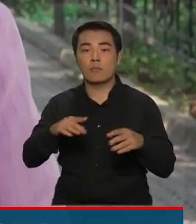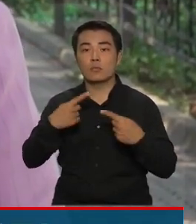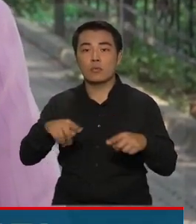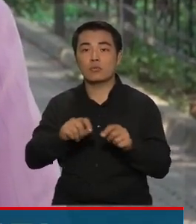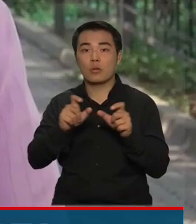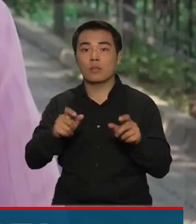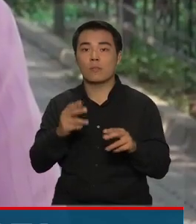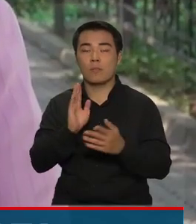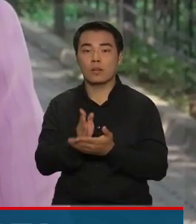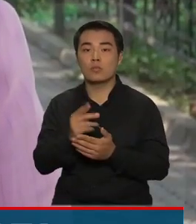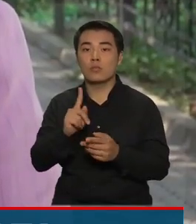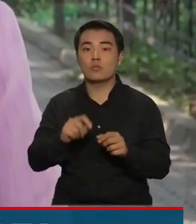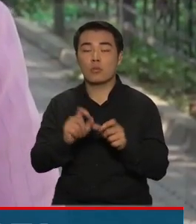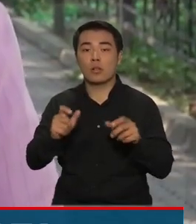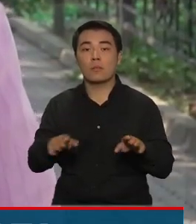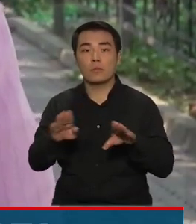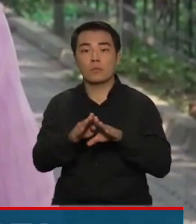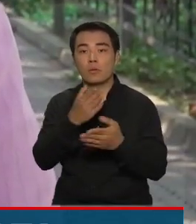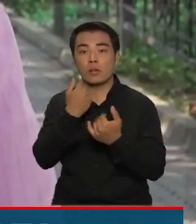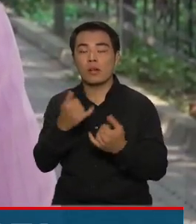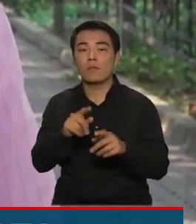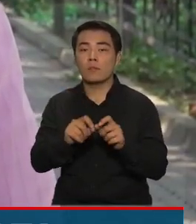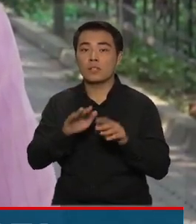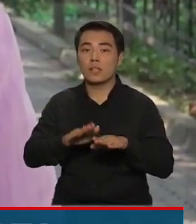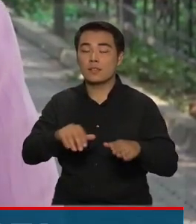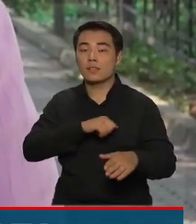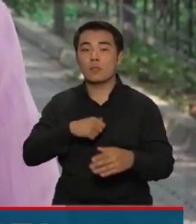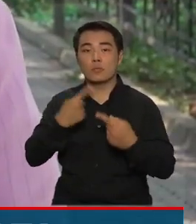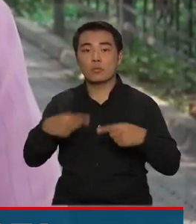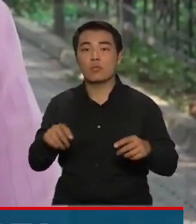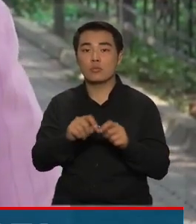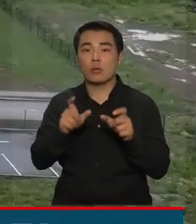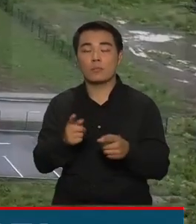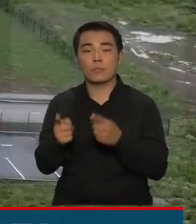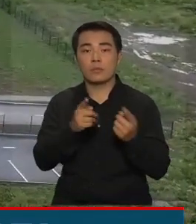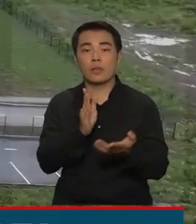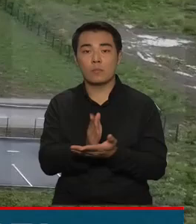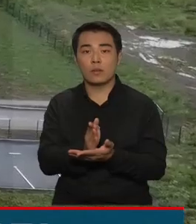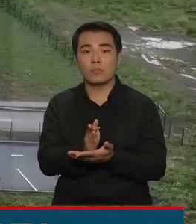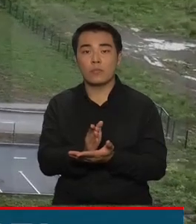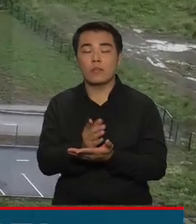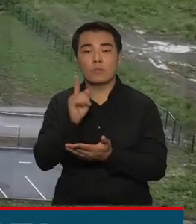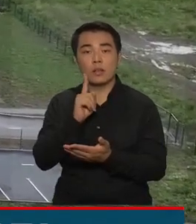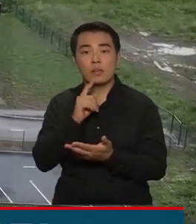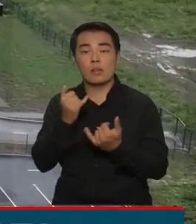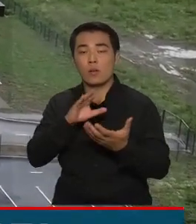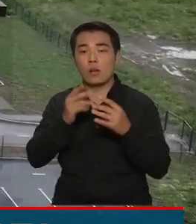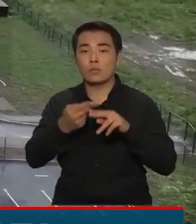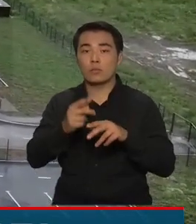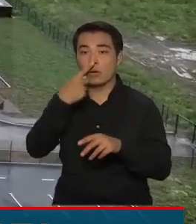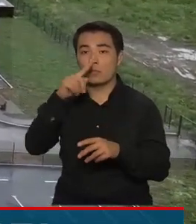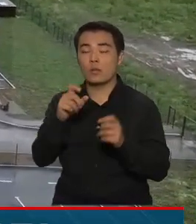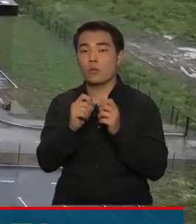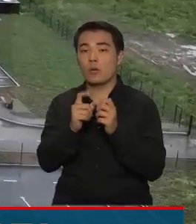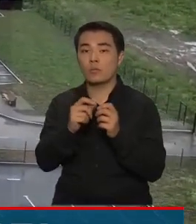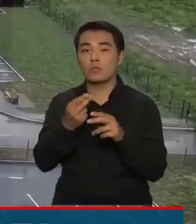мектептің жабылуы жайында ешқандай әңгіме жоқ. Тек балалар уақытша өзге ғимаратқа көшірілді. Шаңырақтағы шәкірттер жаңа салынған нөмірі 11-ші